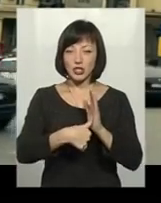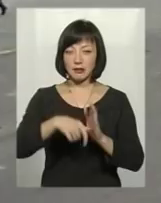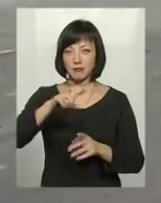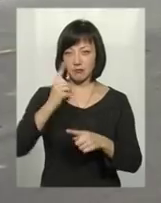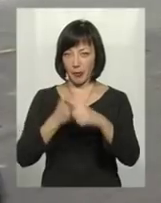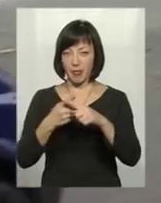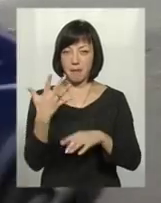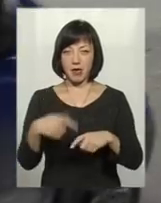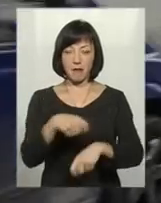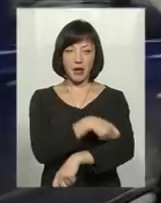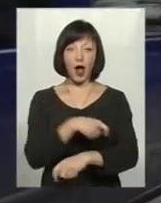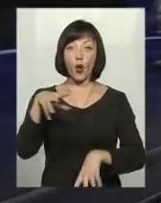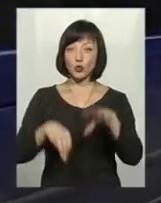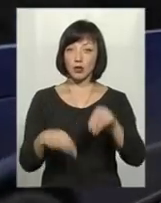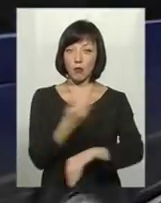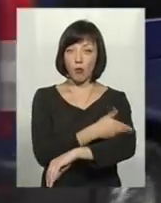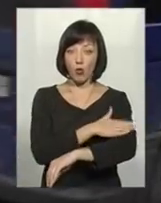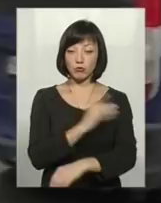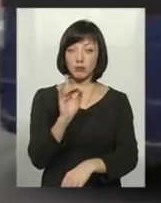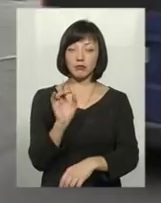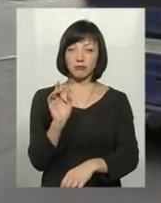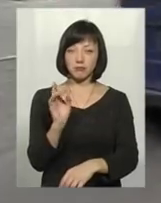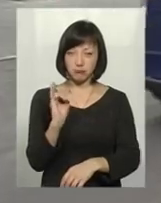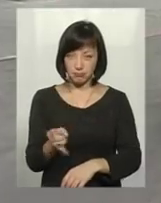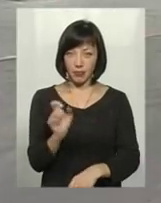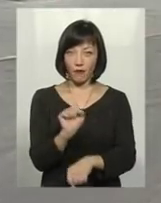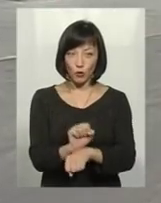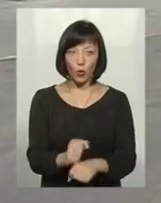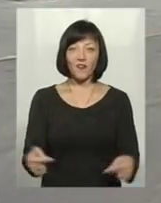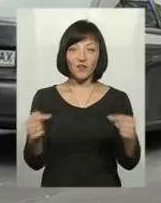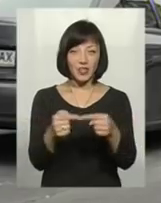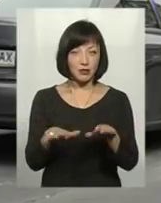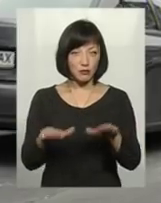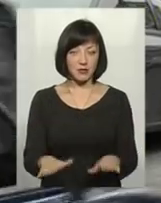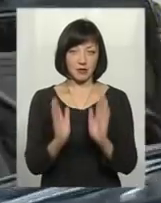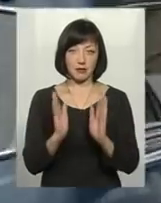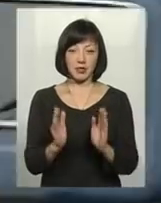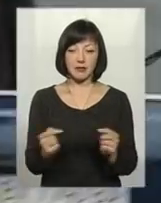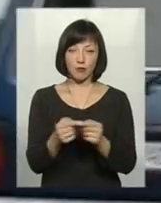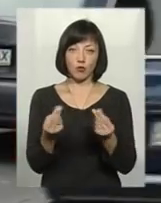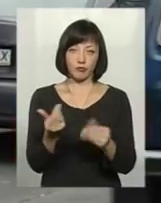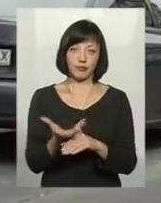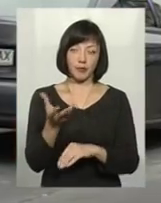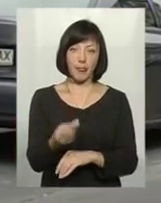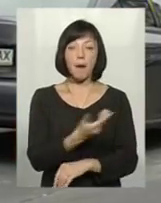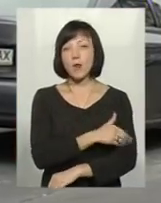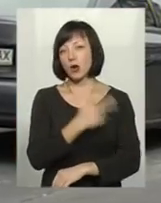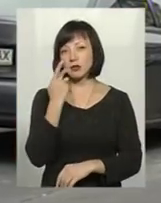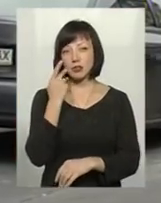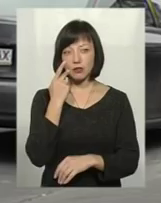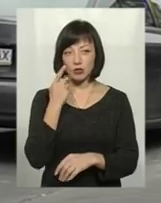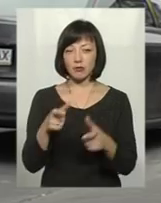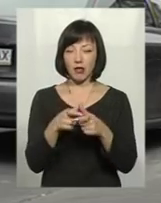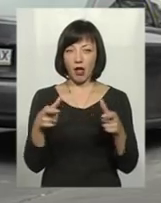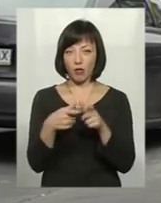метрів. А у сусідній Польщі припаркувати своє авто можна лише у визначеному для цього місці за відповідну суму. Поляки завжди кладуть